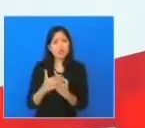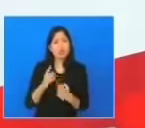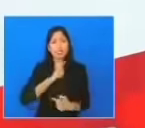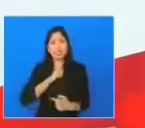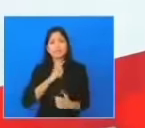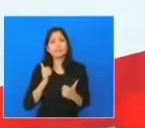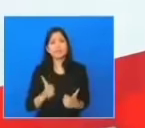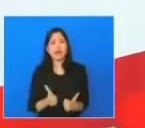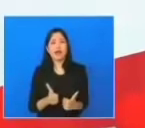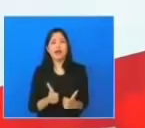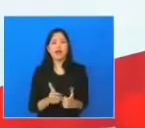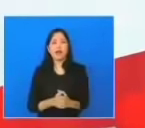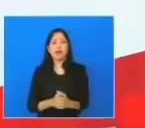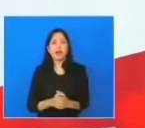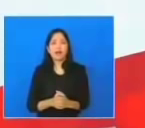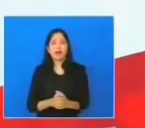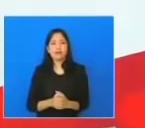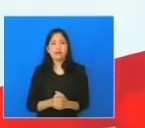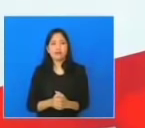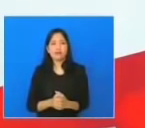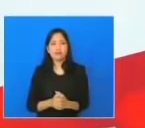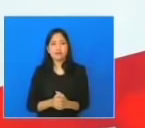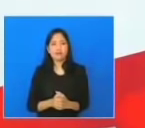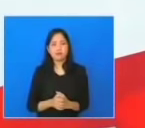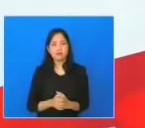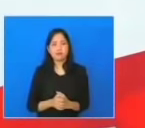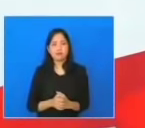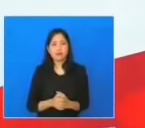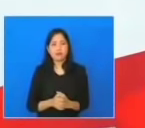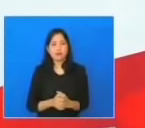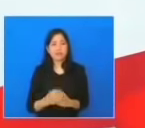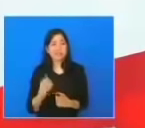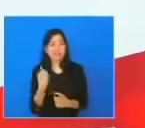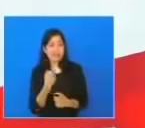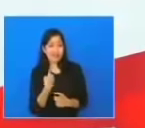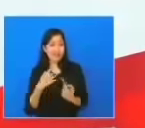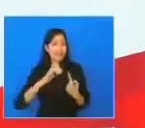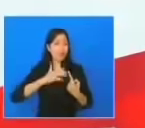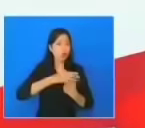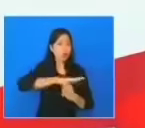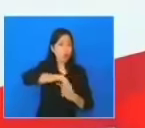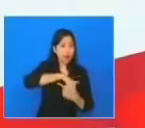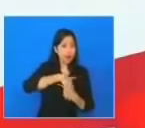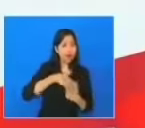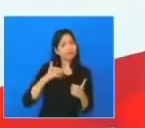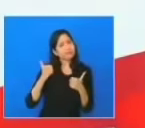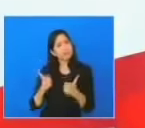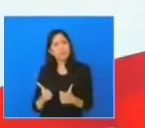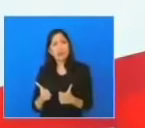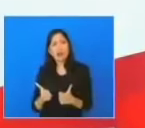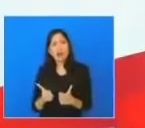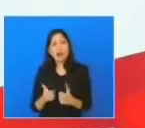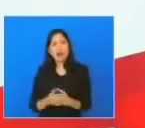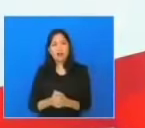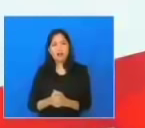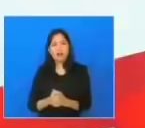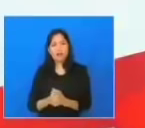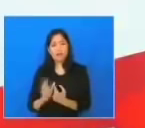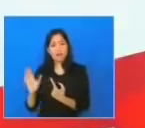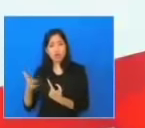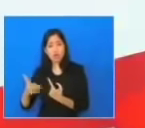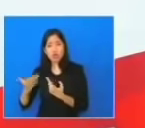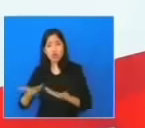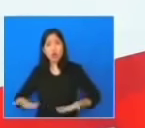sendiri. Kita bisa melindungi keluarga kita. Kita bisa melindungi lingkungan